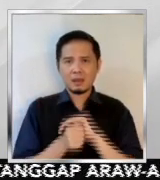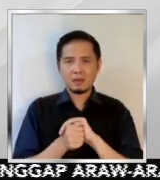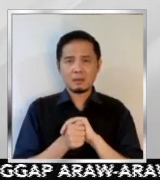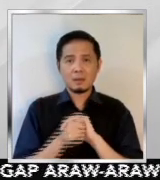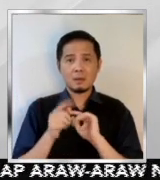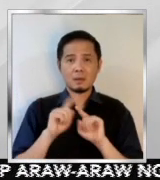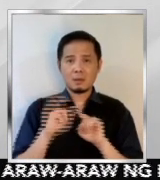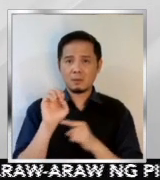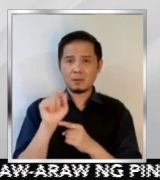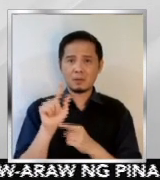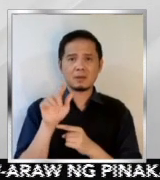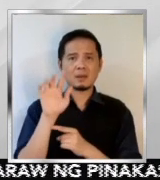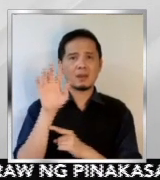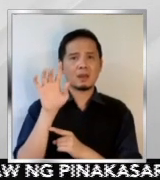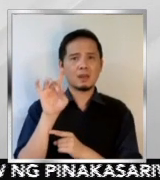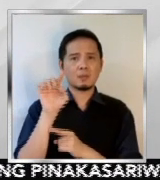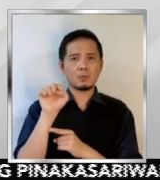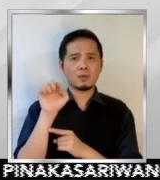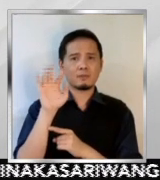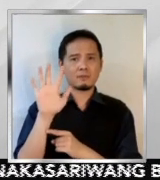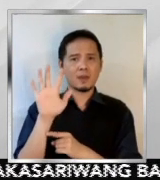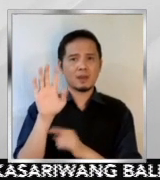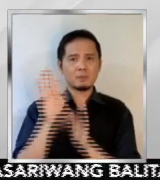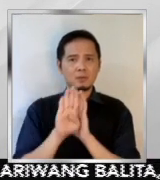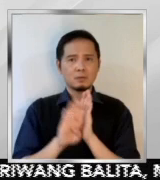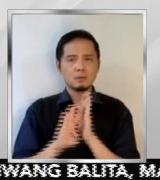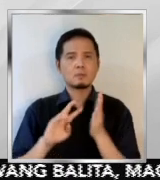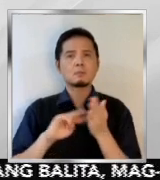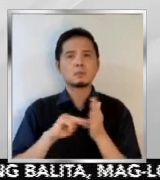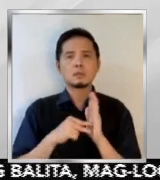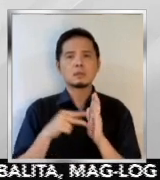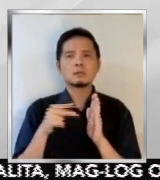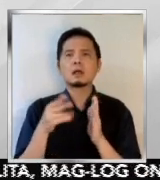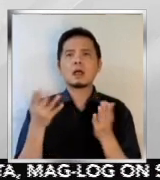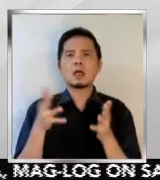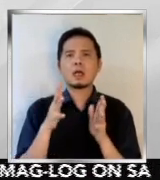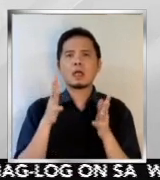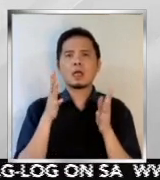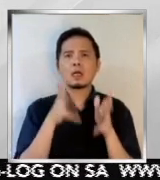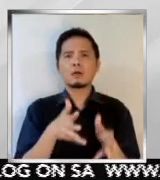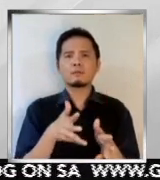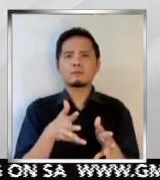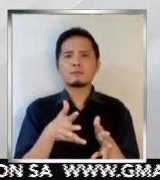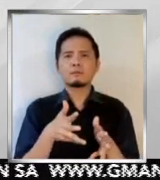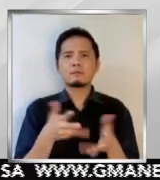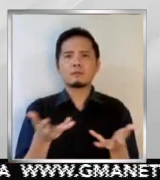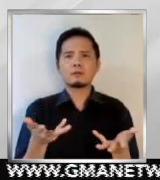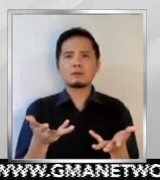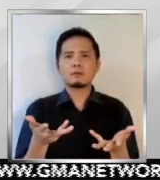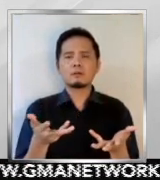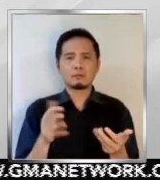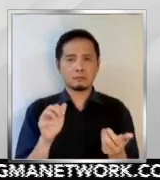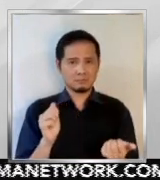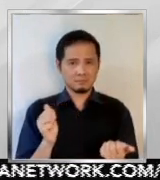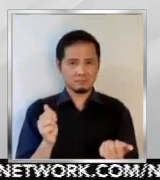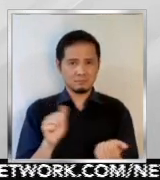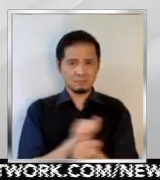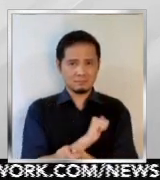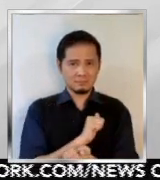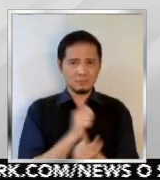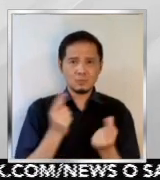po ang BCDA sa loob ng 5 taon ng 2.2 billion